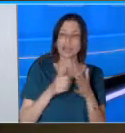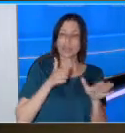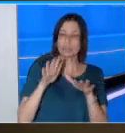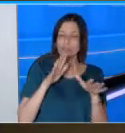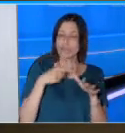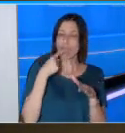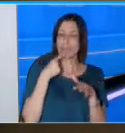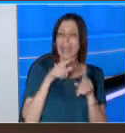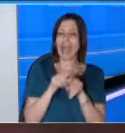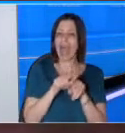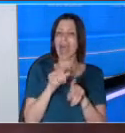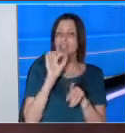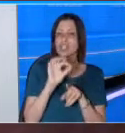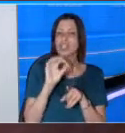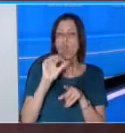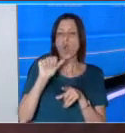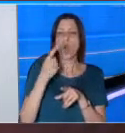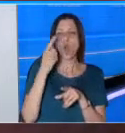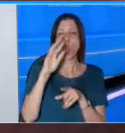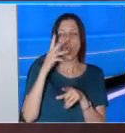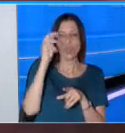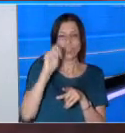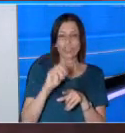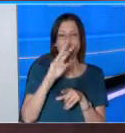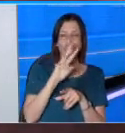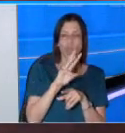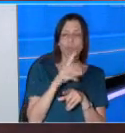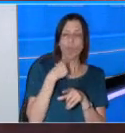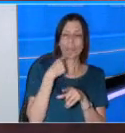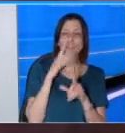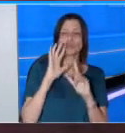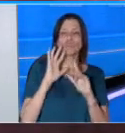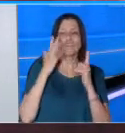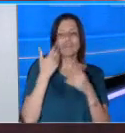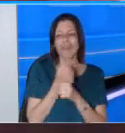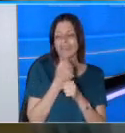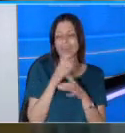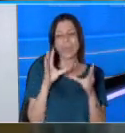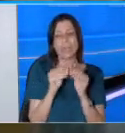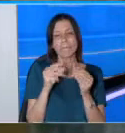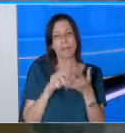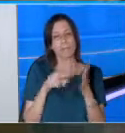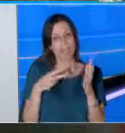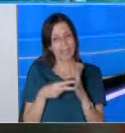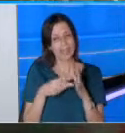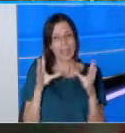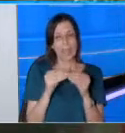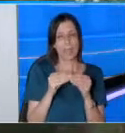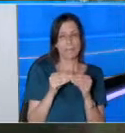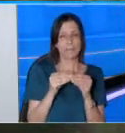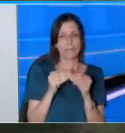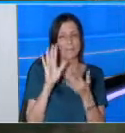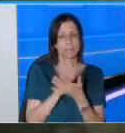בין היתר אחיו של אורון שאול, אבירם שאול, אומר, שבע שנים פעלנו עם הפוליטיקאים, פעלנו עם קובעי